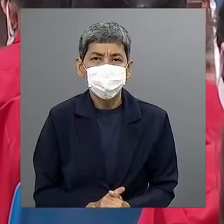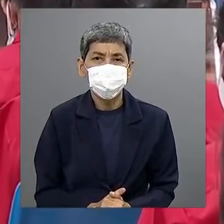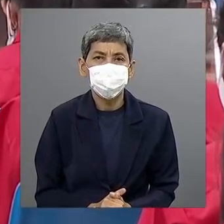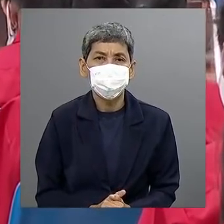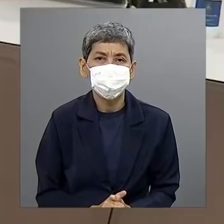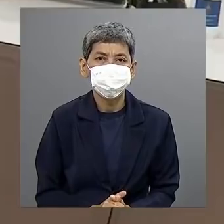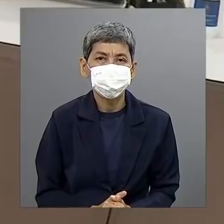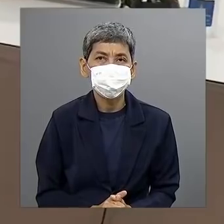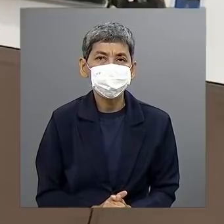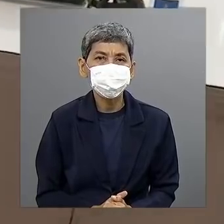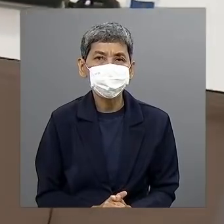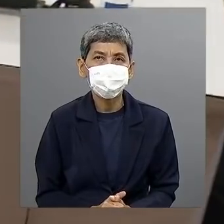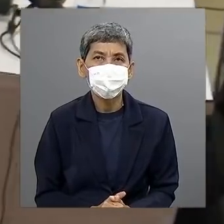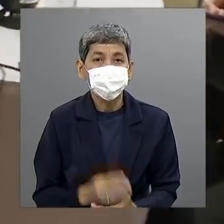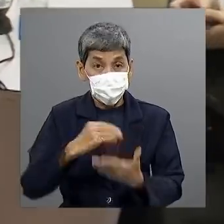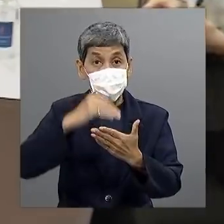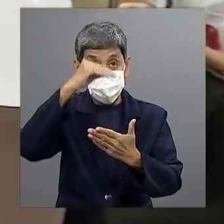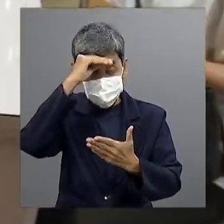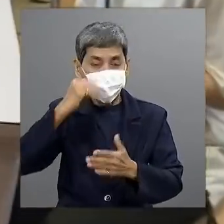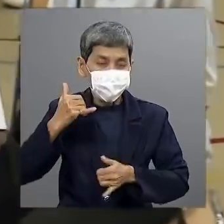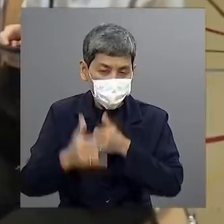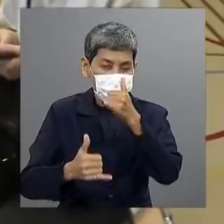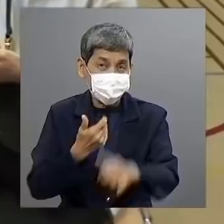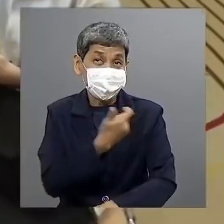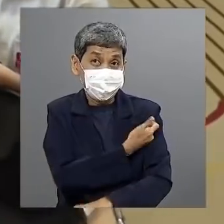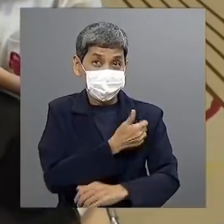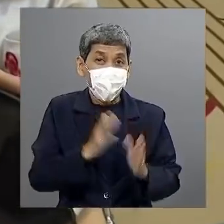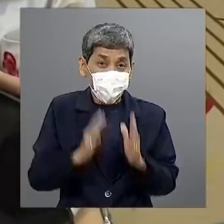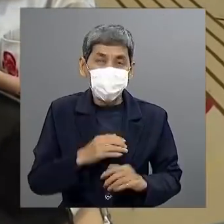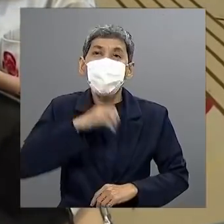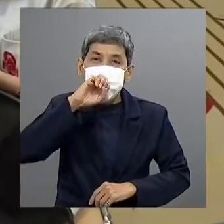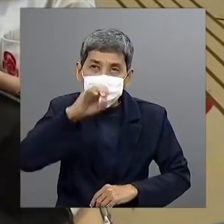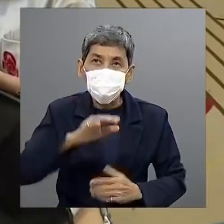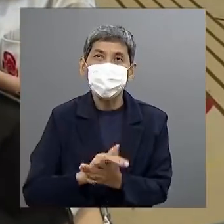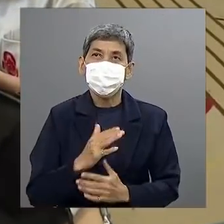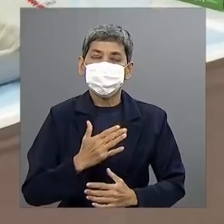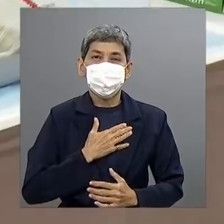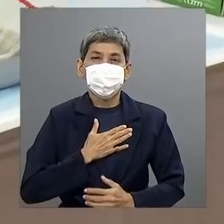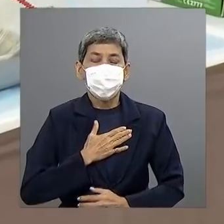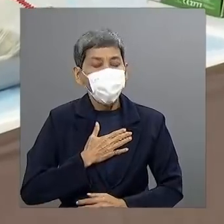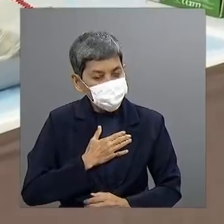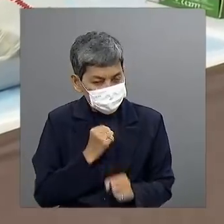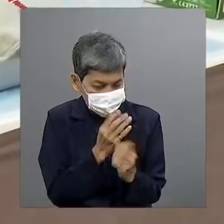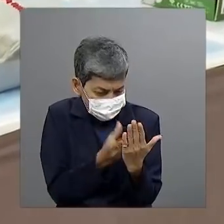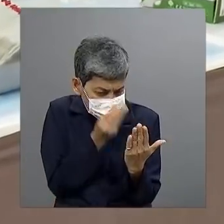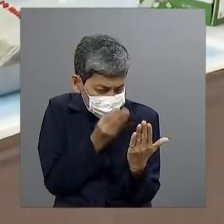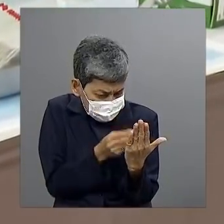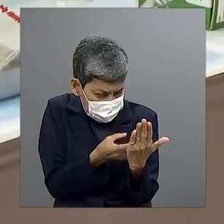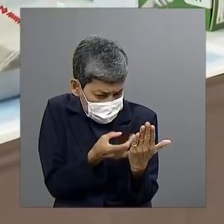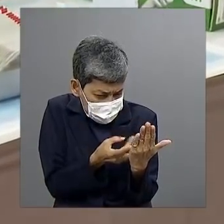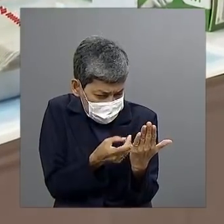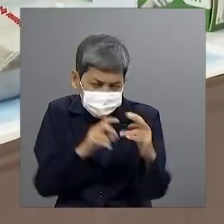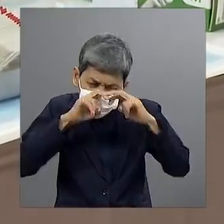ขณะที่เด็กนักเรียนที่มารับวัคซีนในวันนี้หลายคนบอกเลยนะคะว่ามีการศึกษาเตรียมตัวมาอย่างดีค่ะว่าก่อน